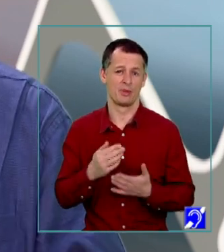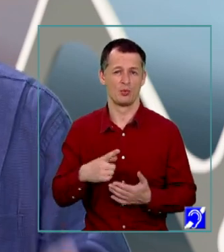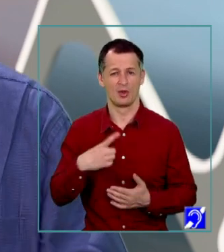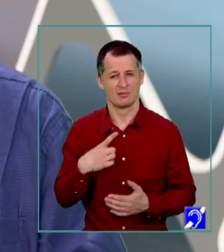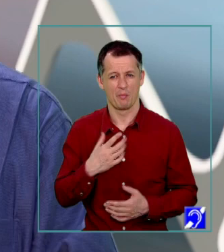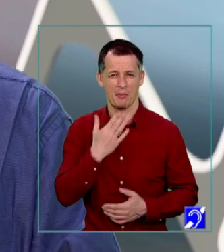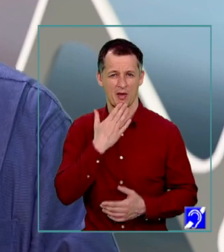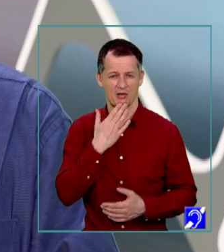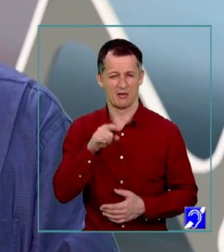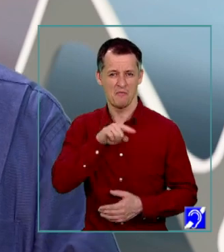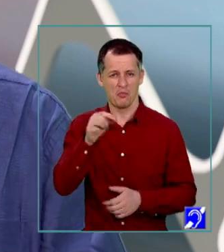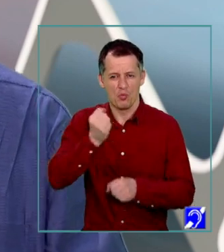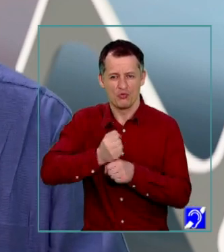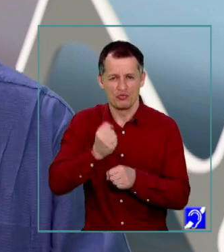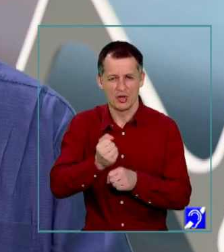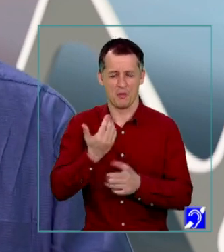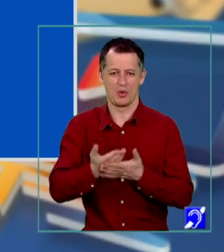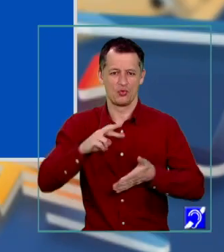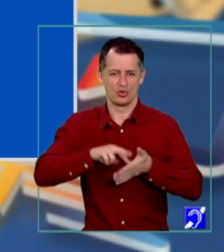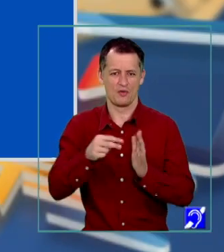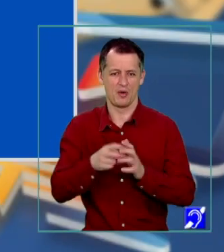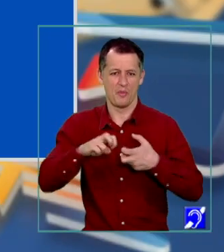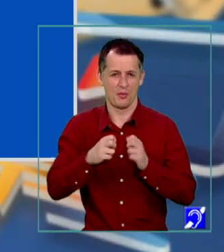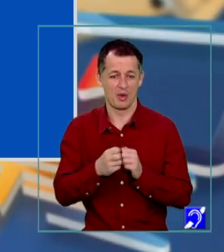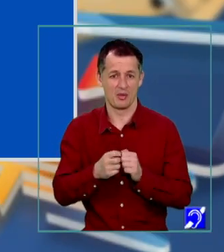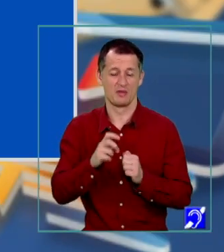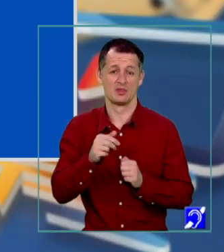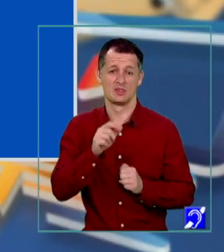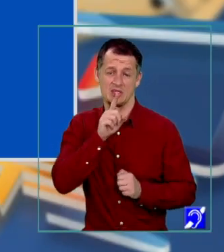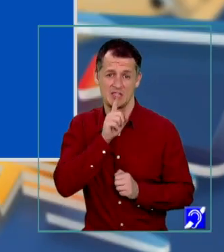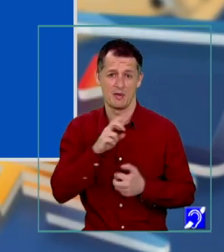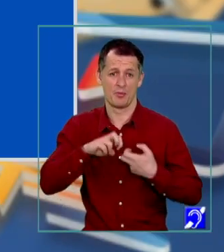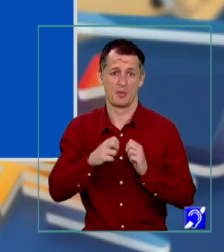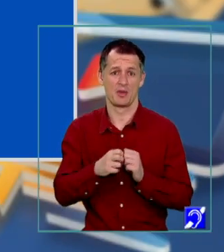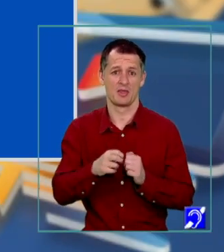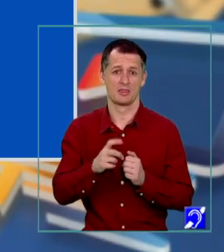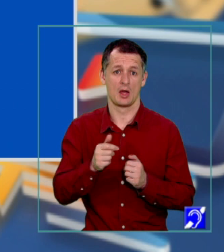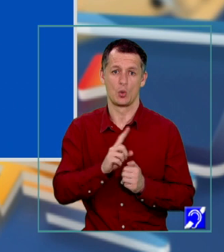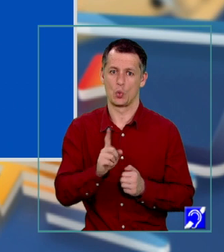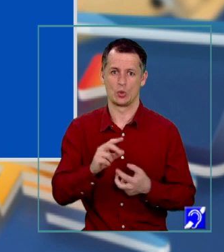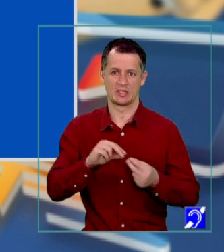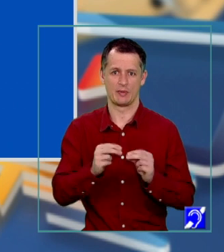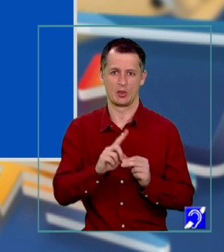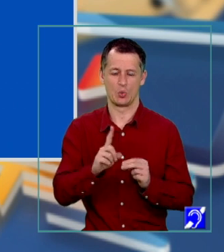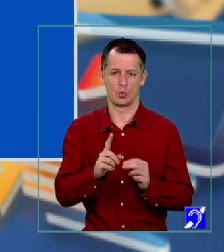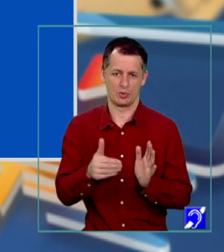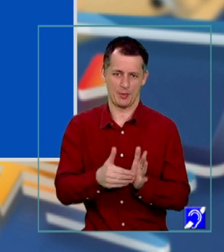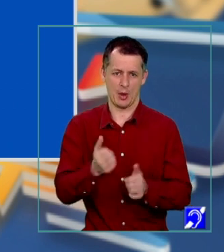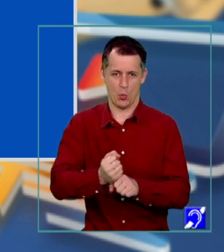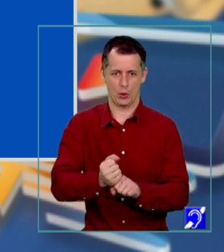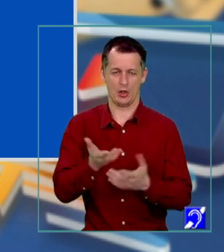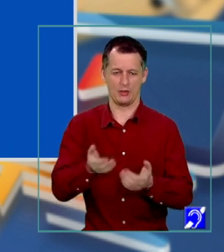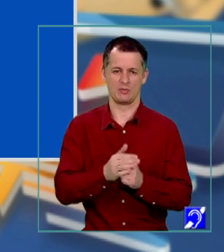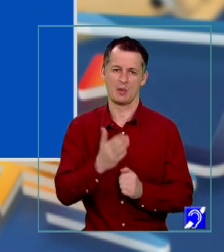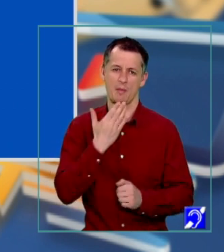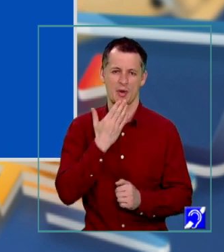Munciți pentru rezolvarea unei probleme. Problemele sunt simple, dar nu înseamnă că nu necesită muncă. Și este